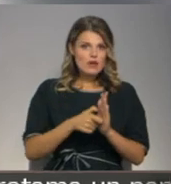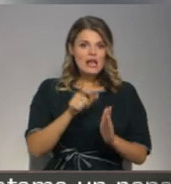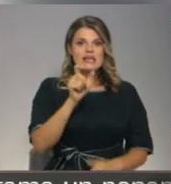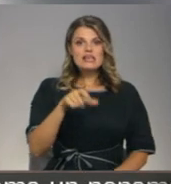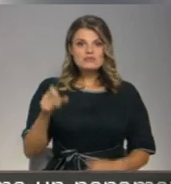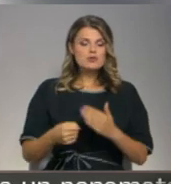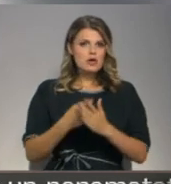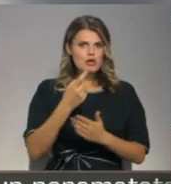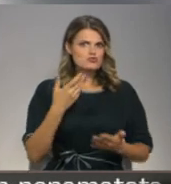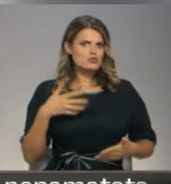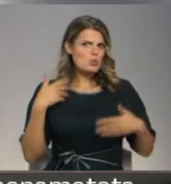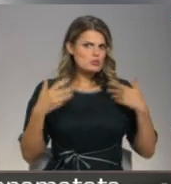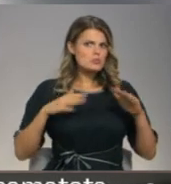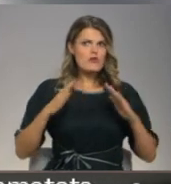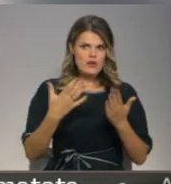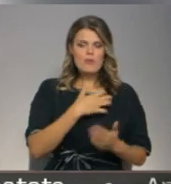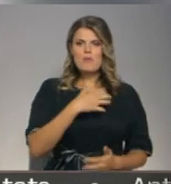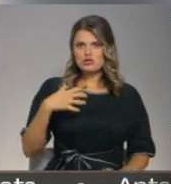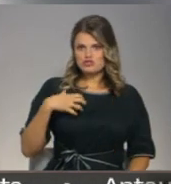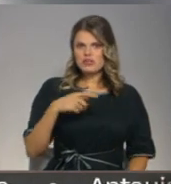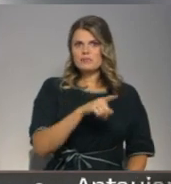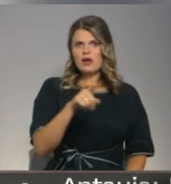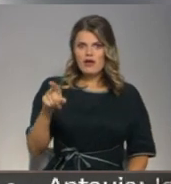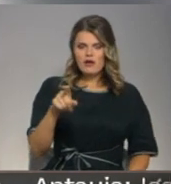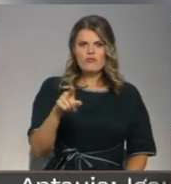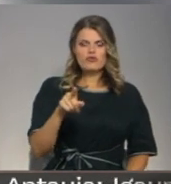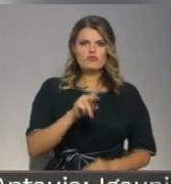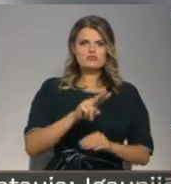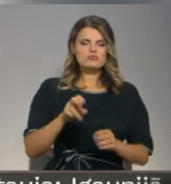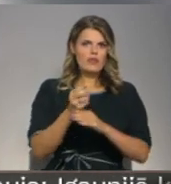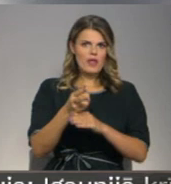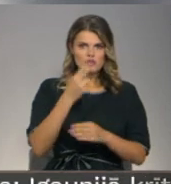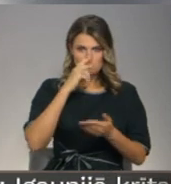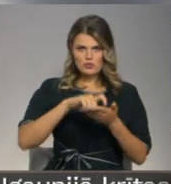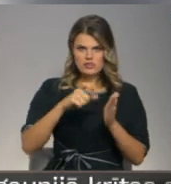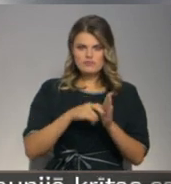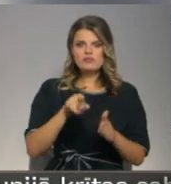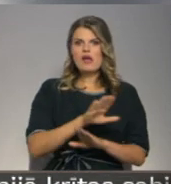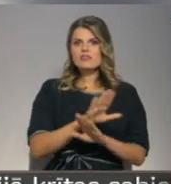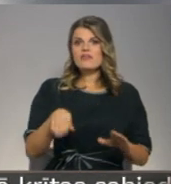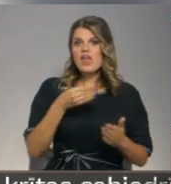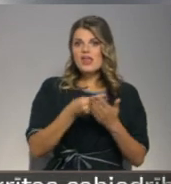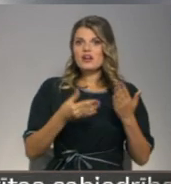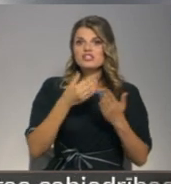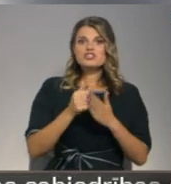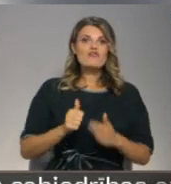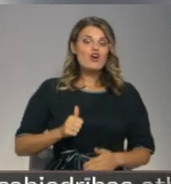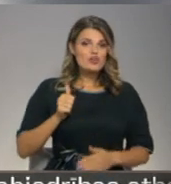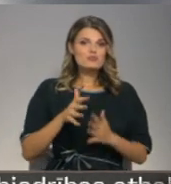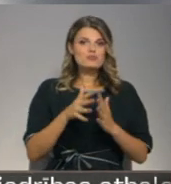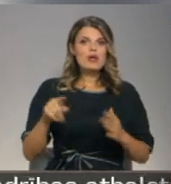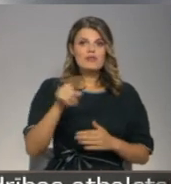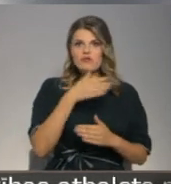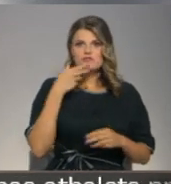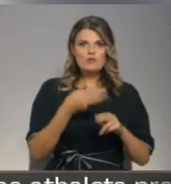telpas. Iedzīvotājiem radušās bažas, vai pašvaldība viņus neizliks no dzīvokļa, viņi to neiegādāsies savā īpašumā. Daudziem